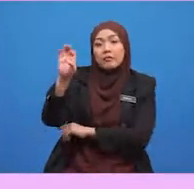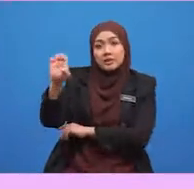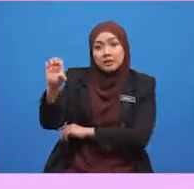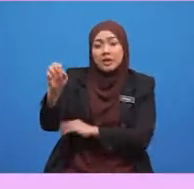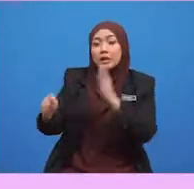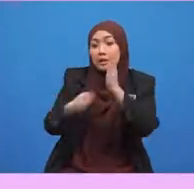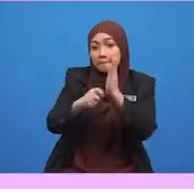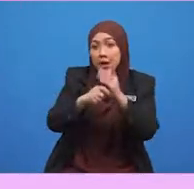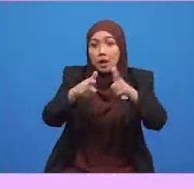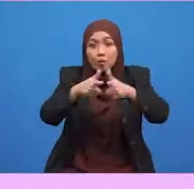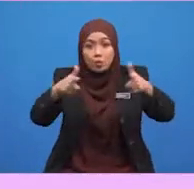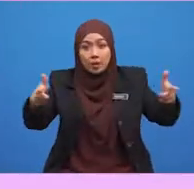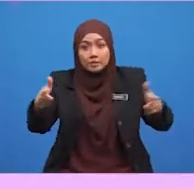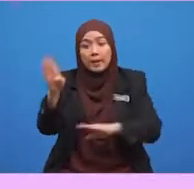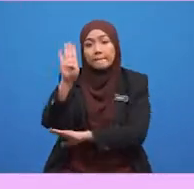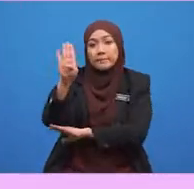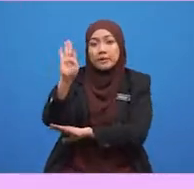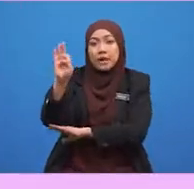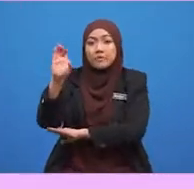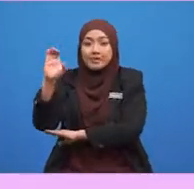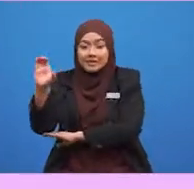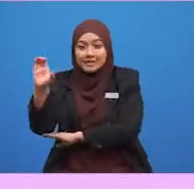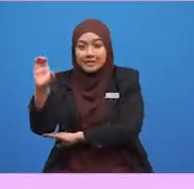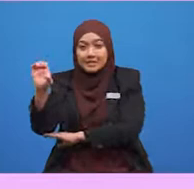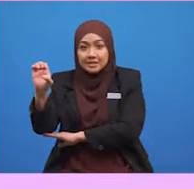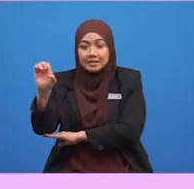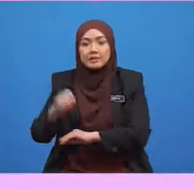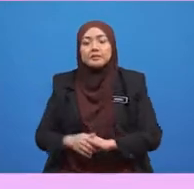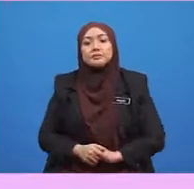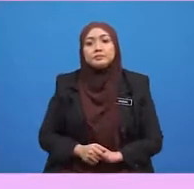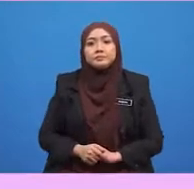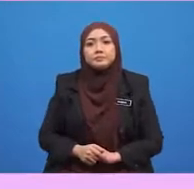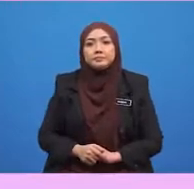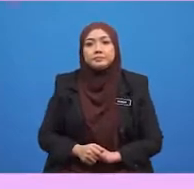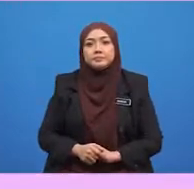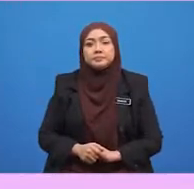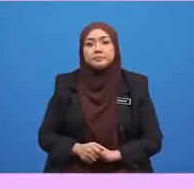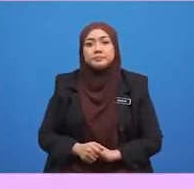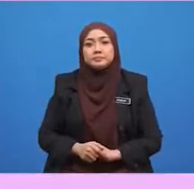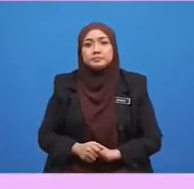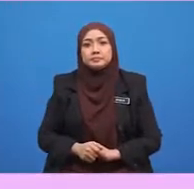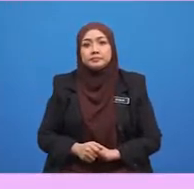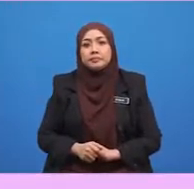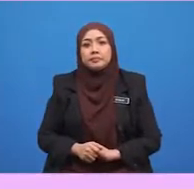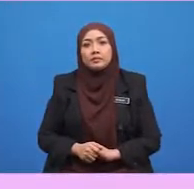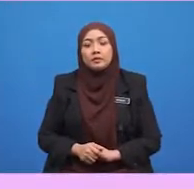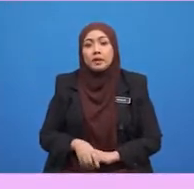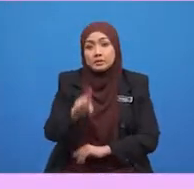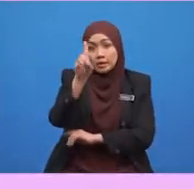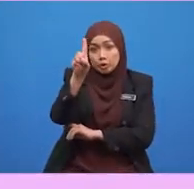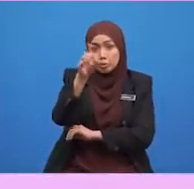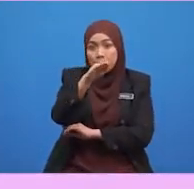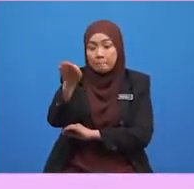segitiga BFE. Luas segitiga AFE sama dengan 1 per